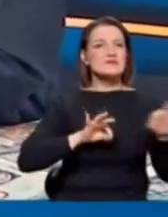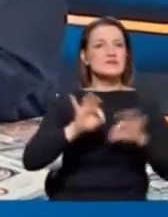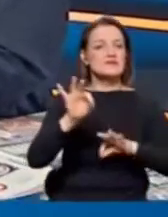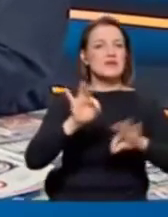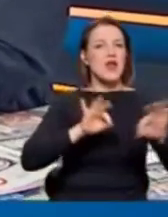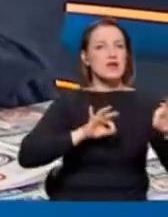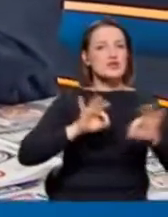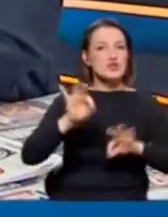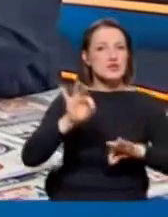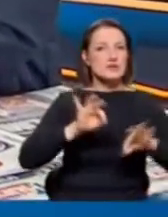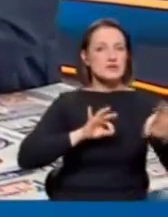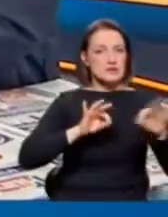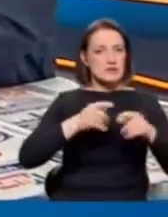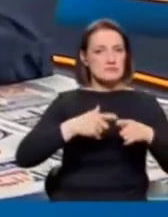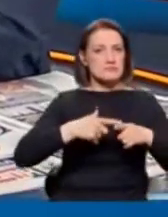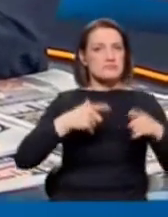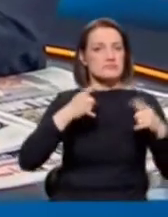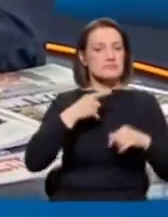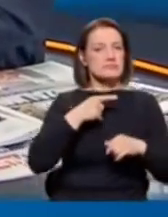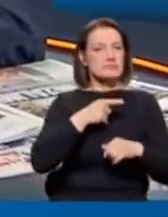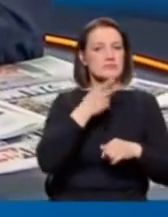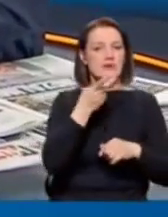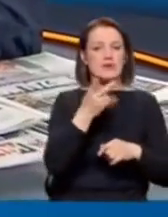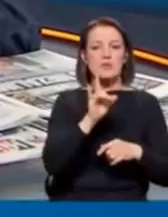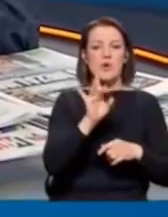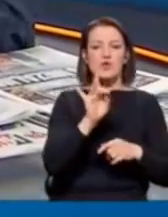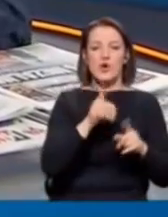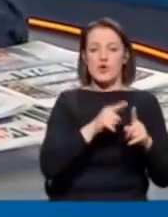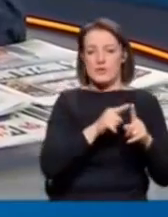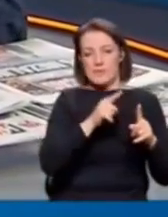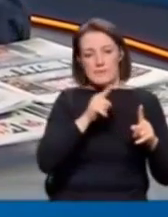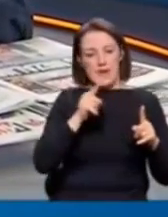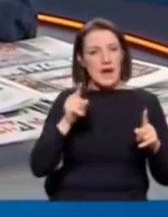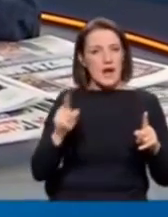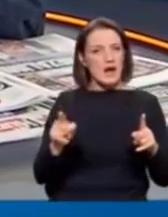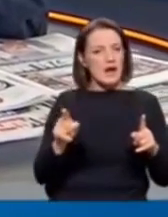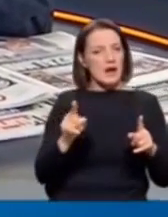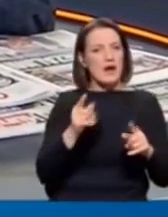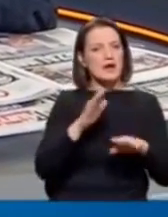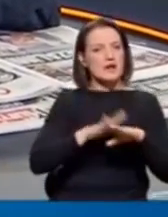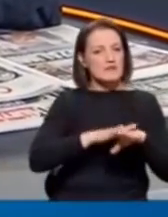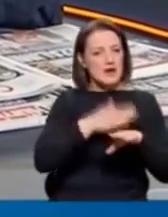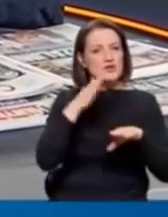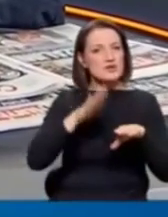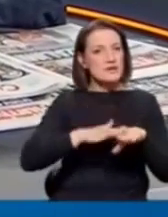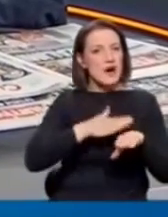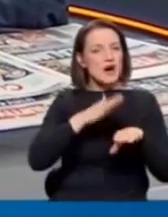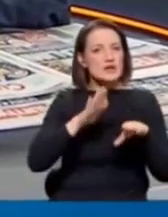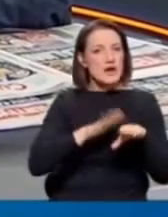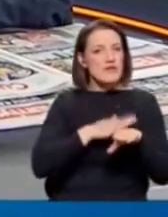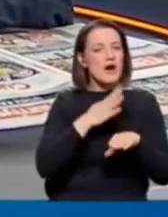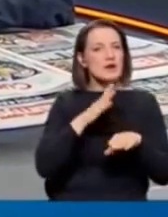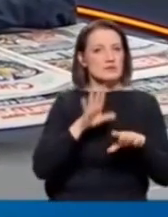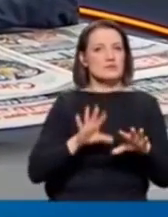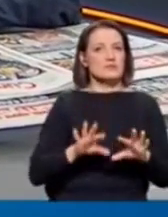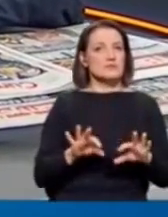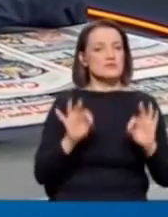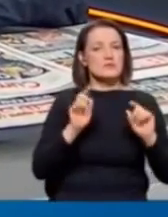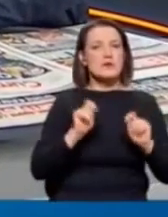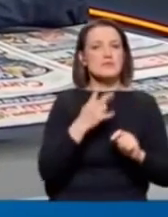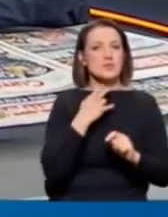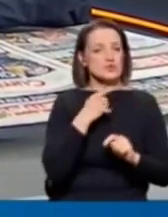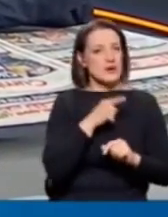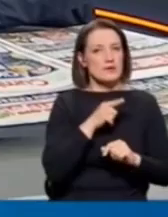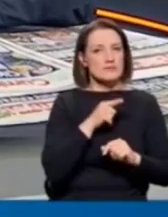çok gelişmiş taktik şey çok gelişmiş 2014'ten beri İlmek ilmek hazırlanmış bir şey de